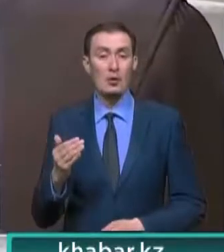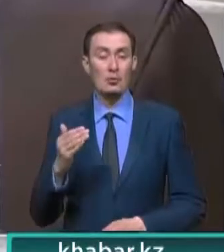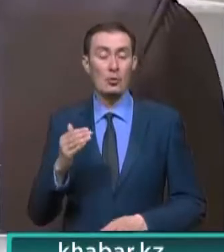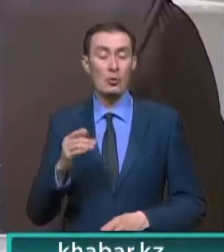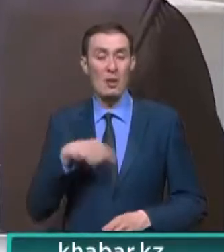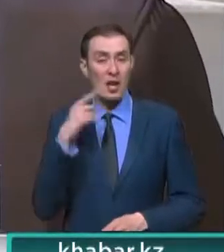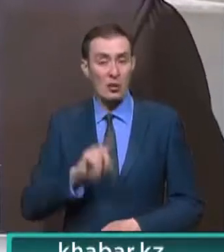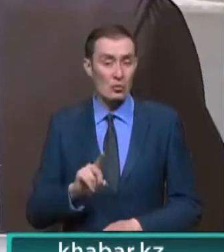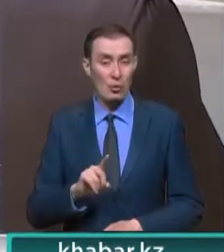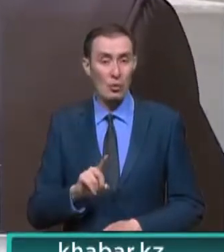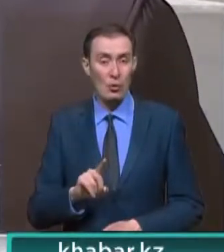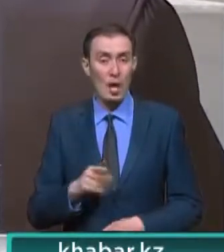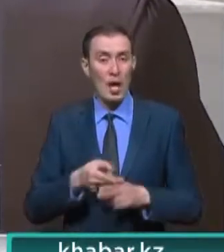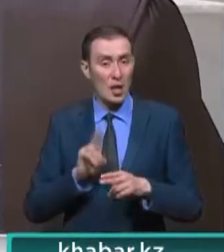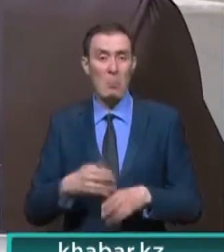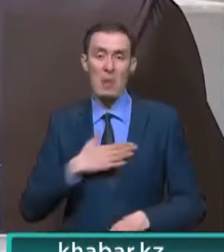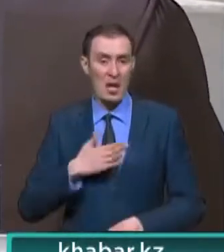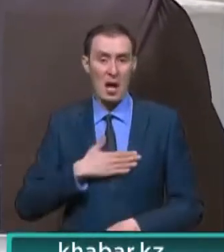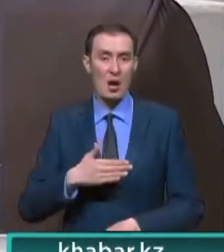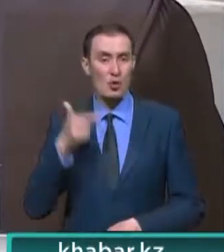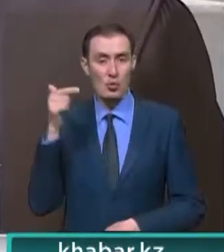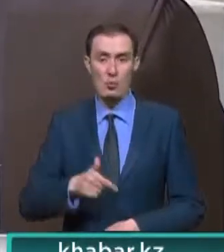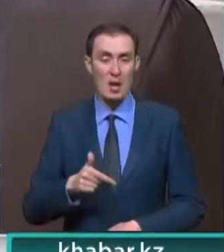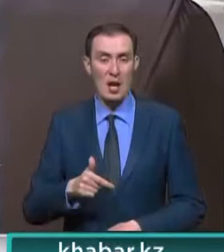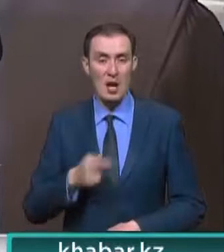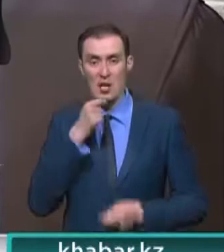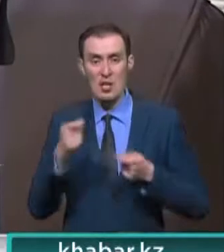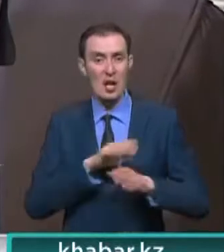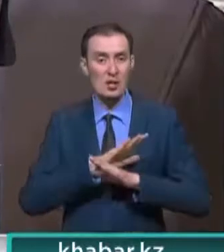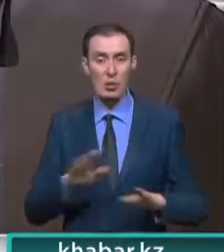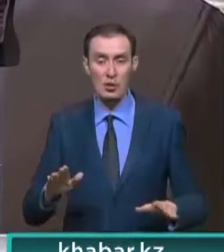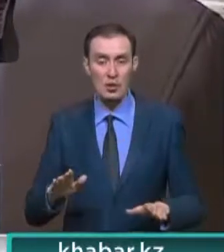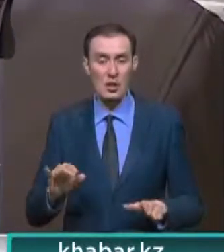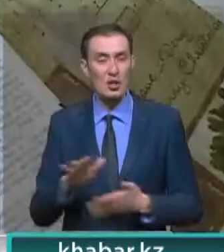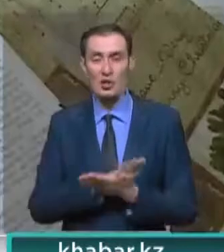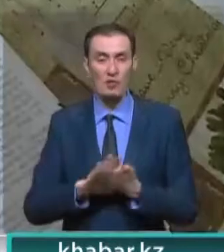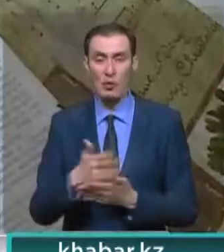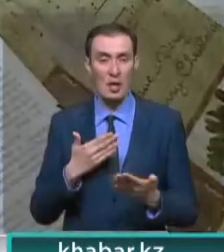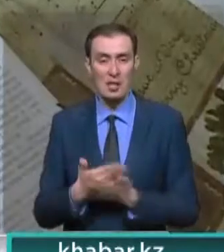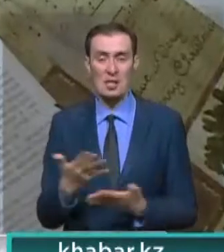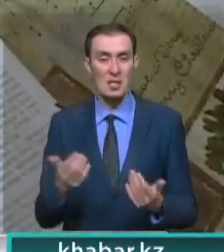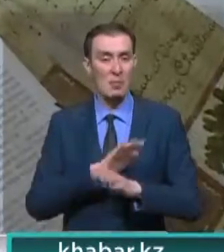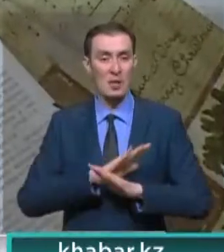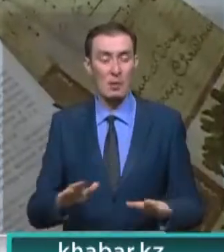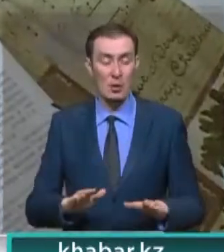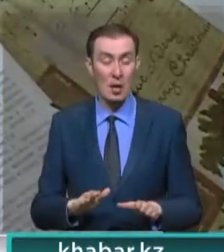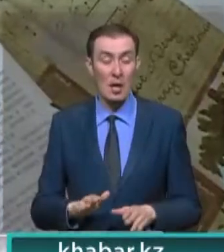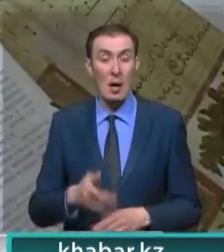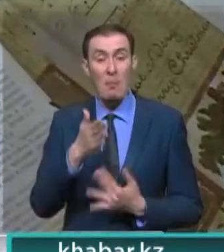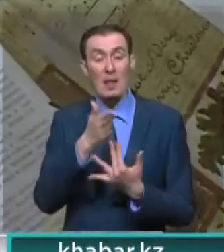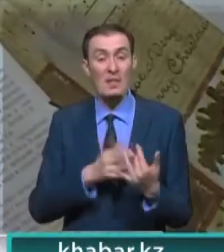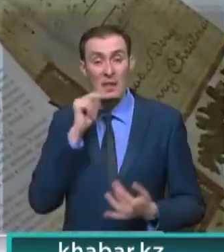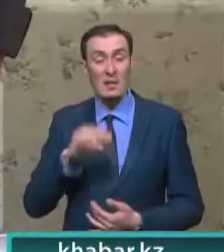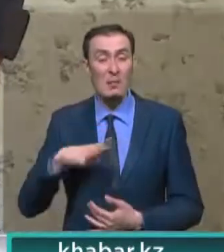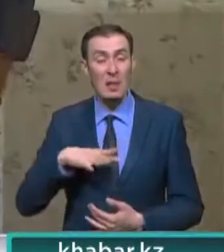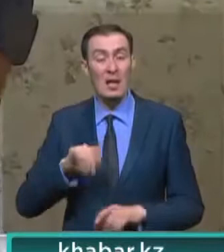что есть моя грубая неосторожность. Без каких-либо доказательств. Из-за того, что половина вины за случившееся